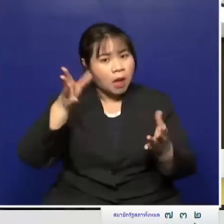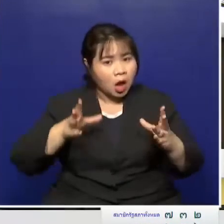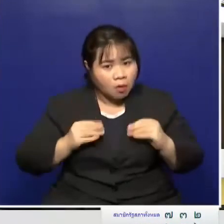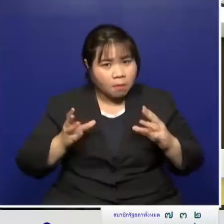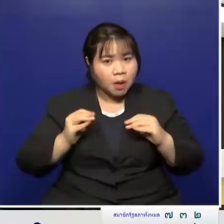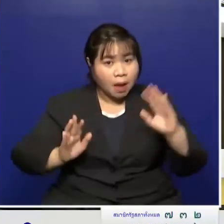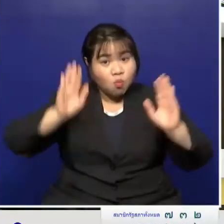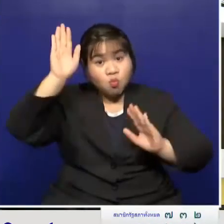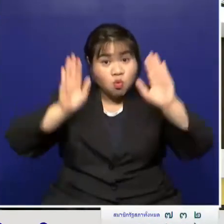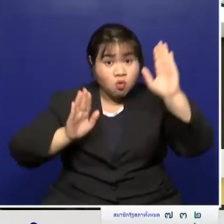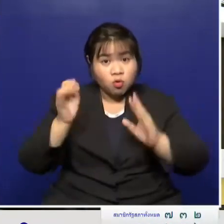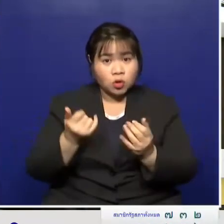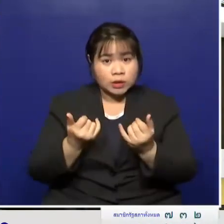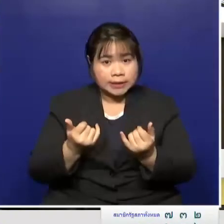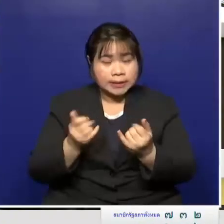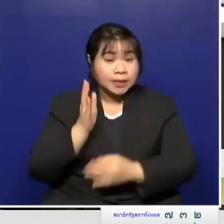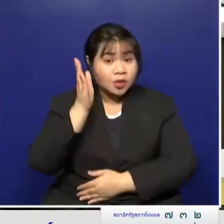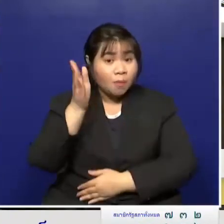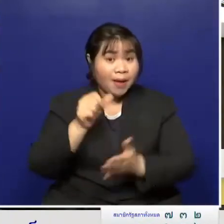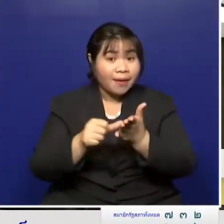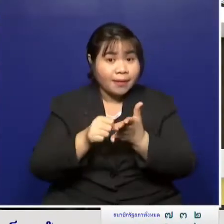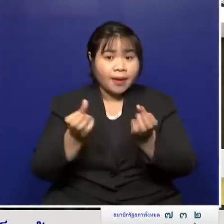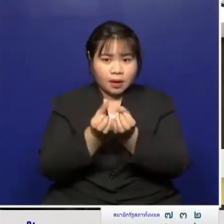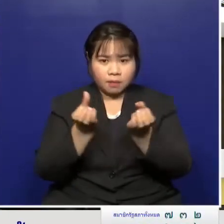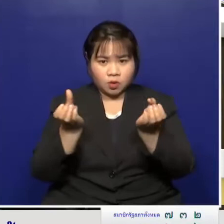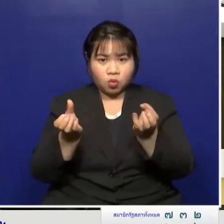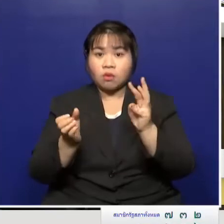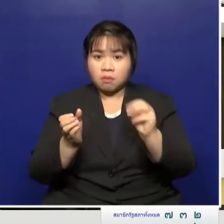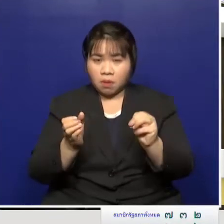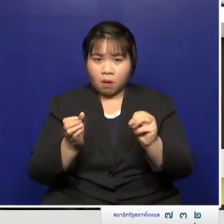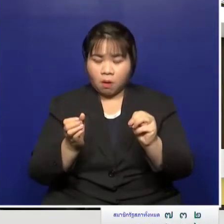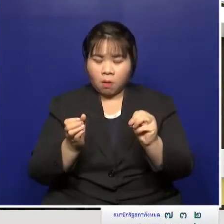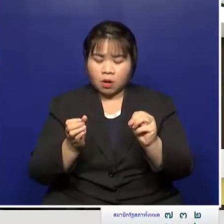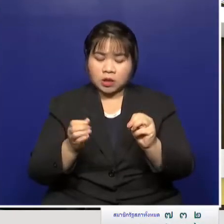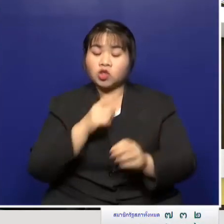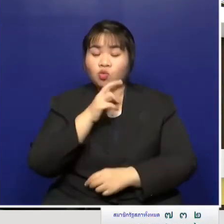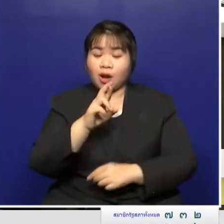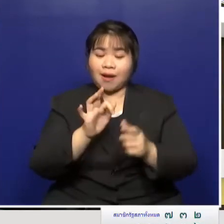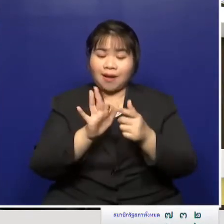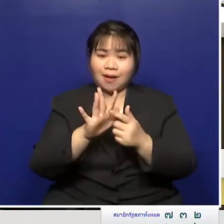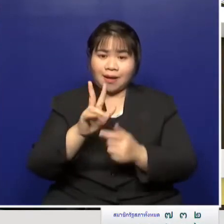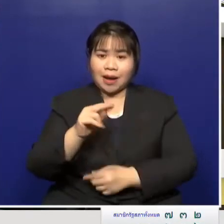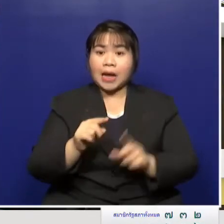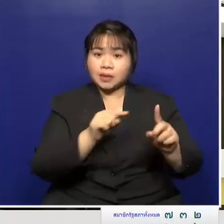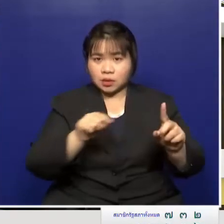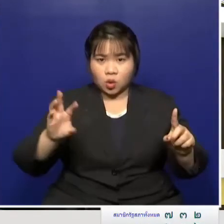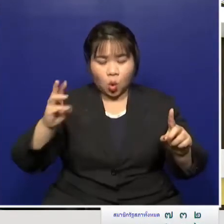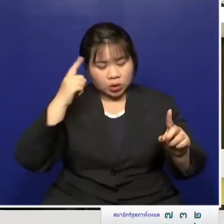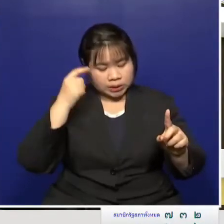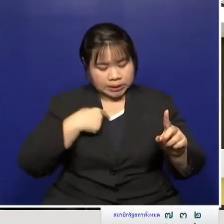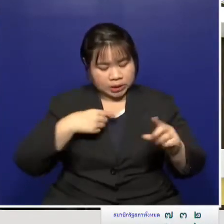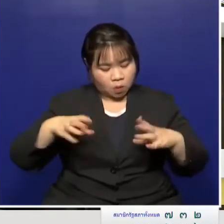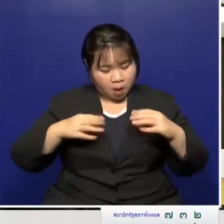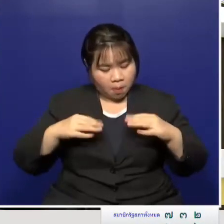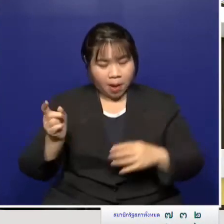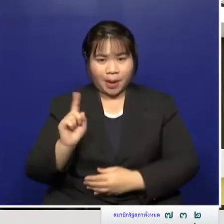ในวาระต่ไปนี้นะครับในการแก้ไรันูนมาต่าในร่าง 1 ถึงราง 6 นี้เราควรจะพิจารณา อย่ไร